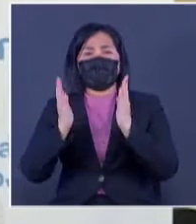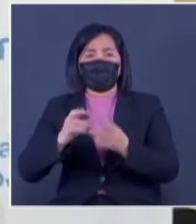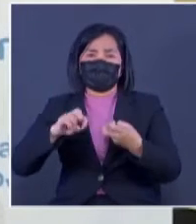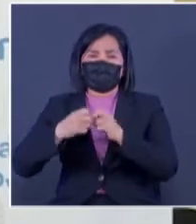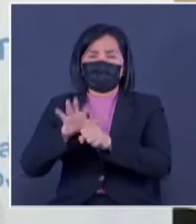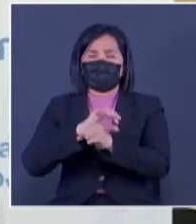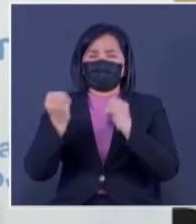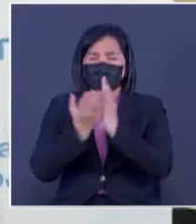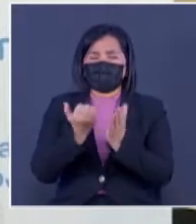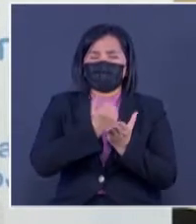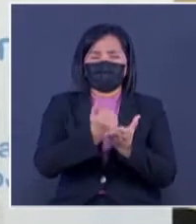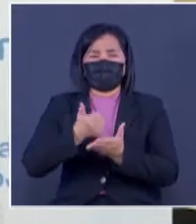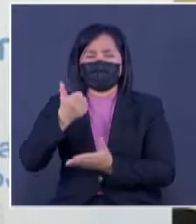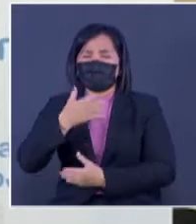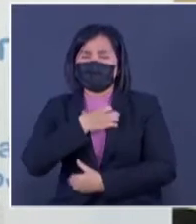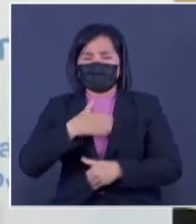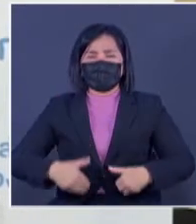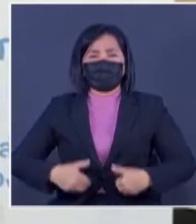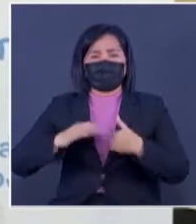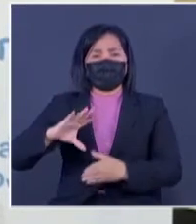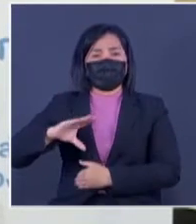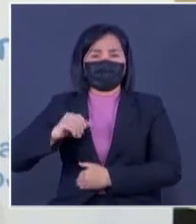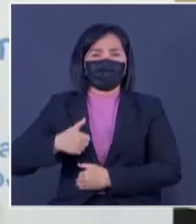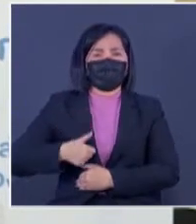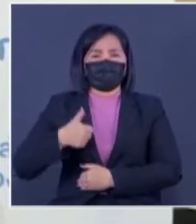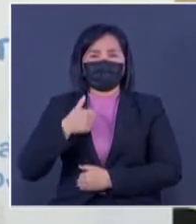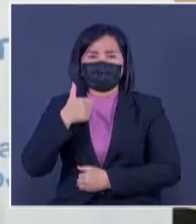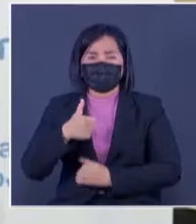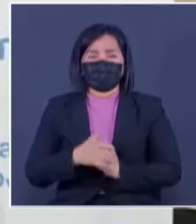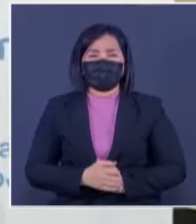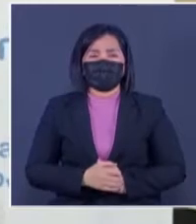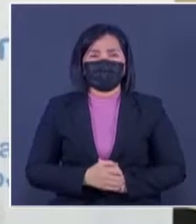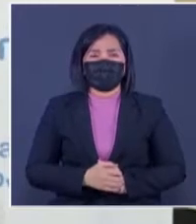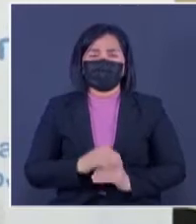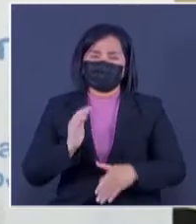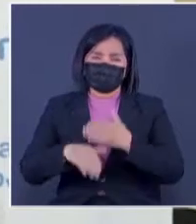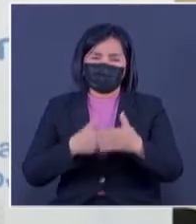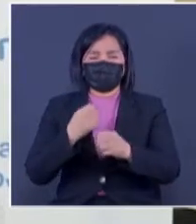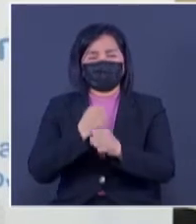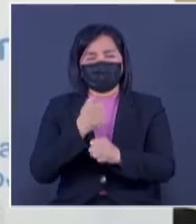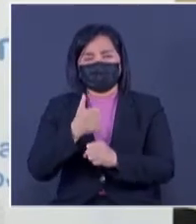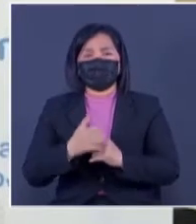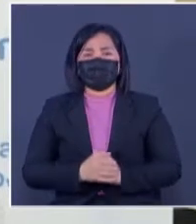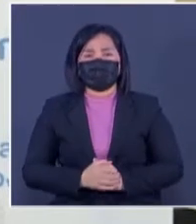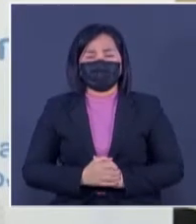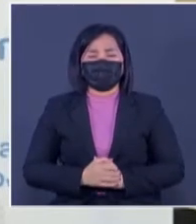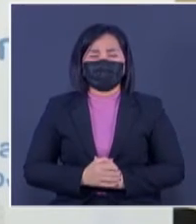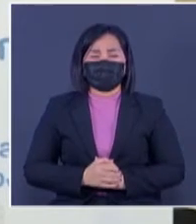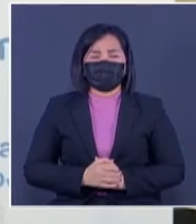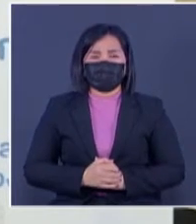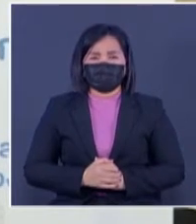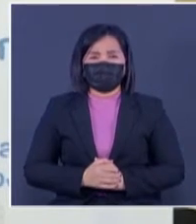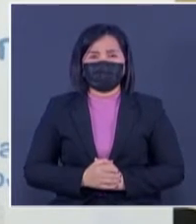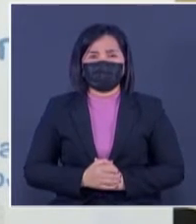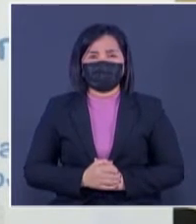ลกระทบในครั้งนี้ให้มีคุณภาพชีวิตหรือสามารถมีชีวิตดำเนินชีวิตต่อไปอย่าง